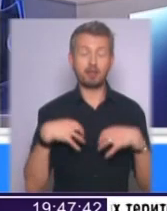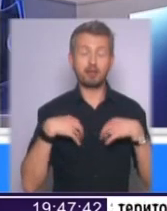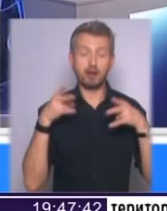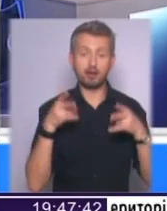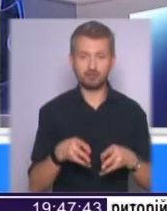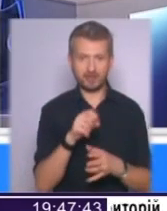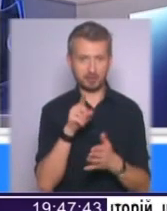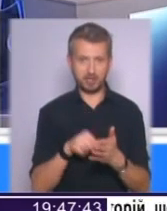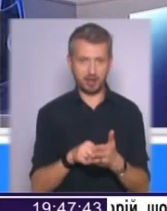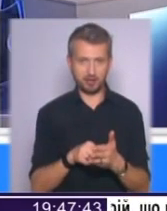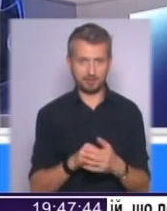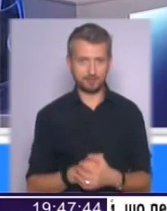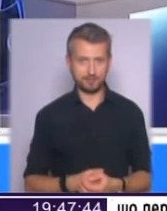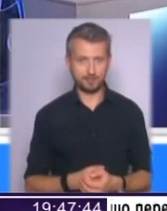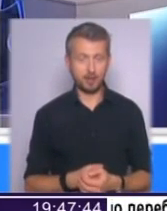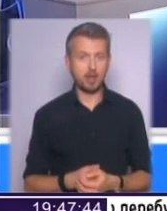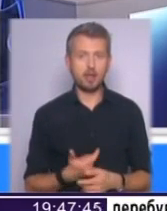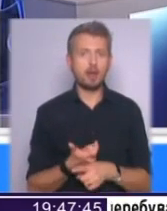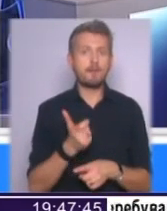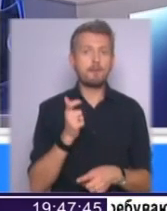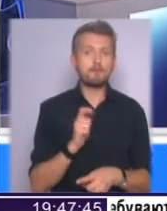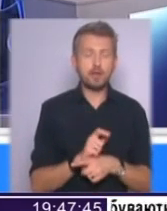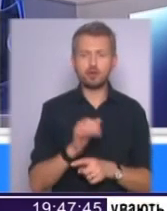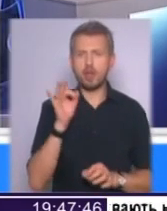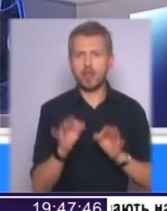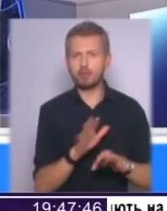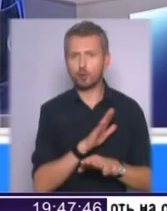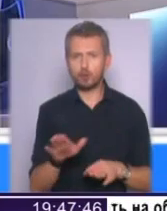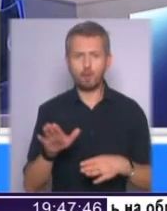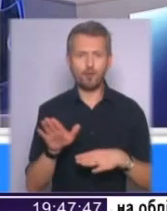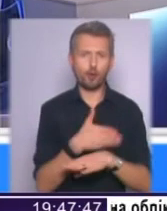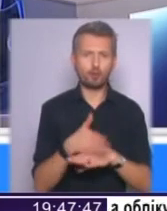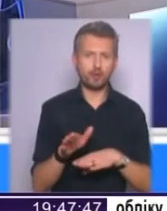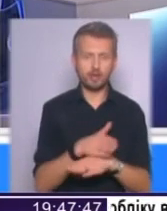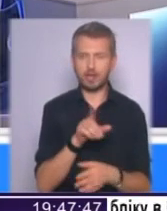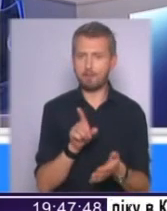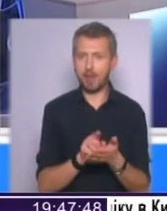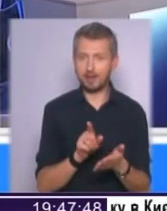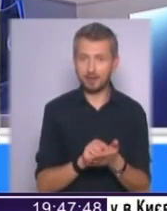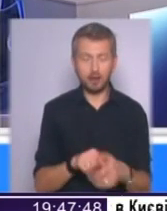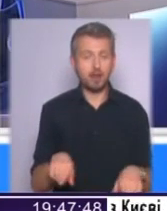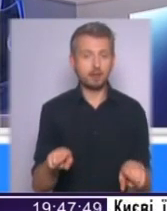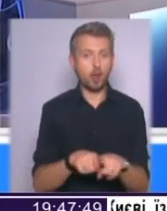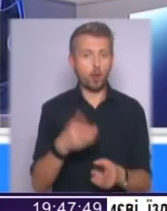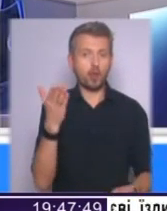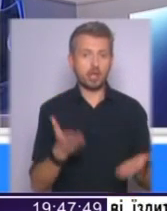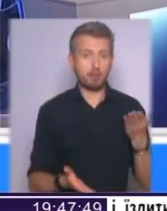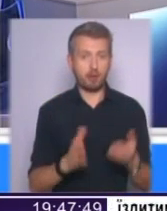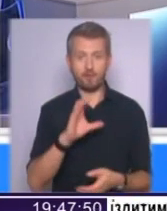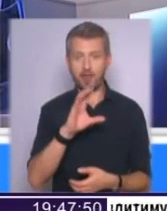запитання. Більш несправедливого розподілення пенсій, такого, напевно, не в